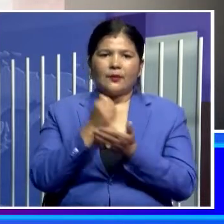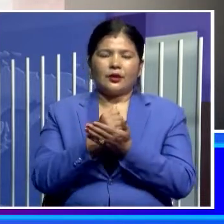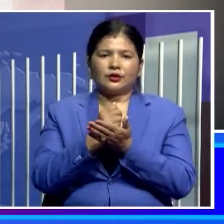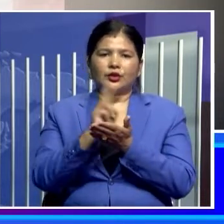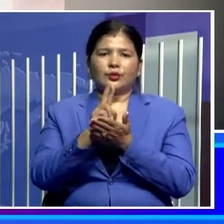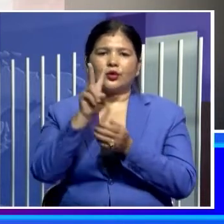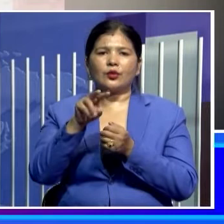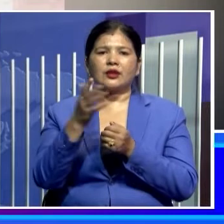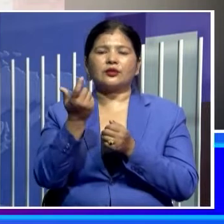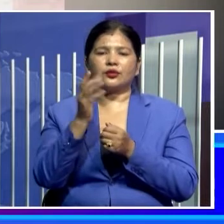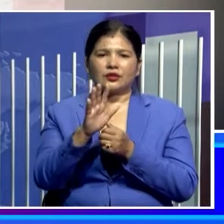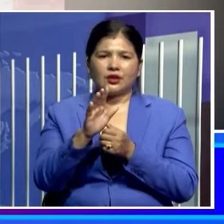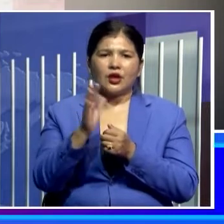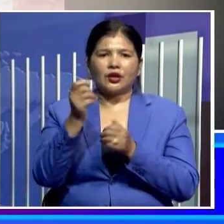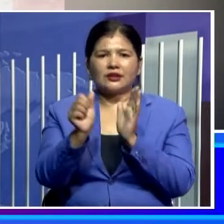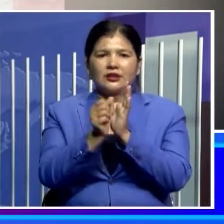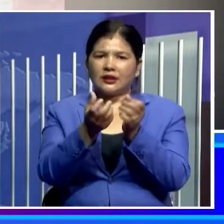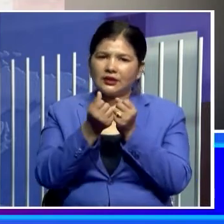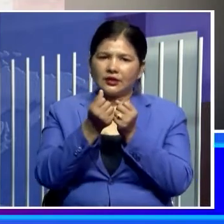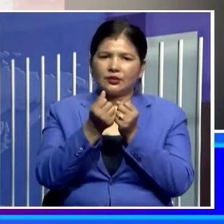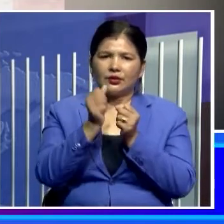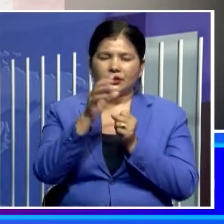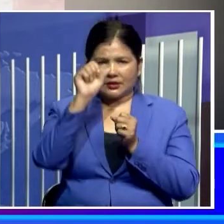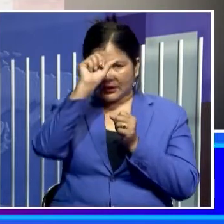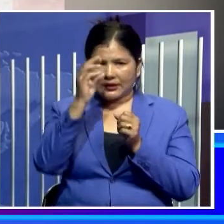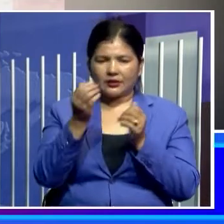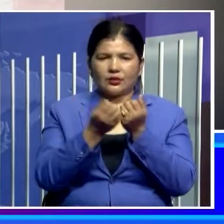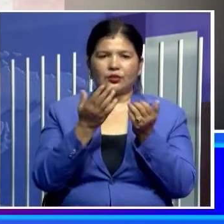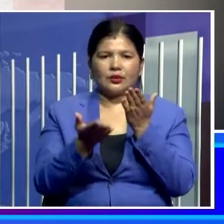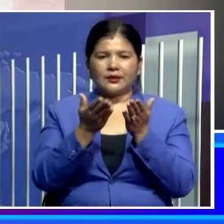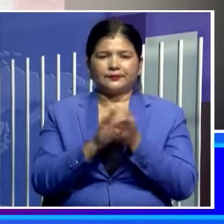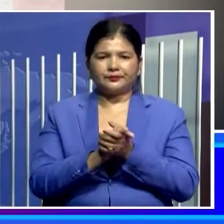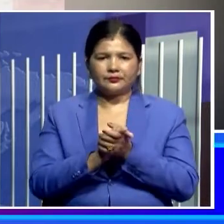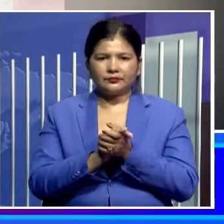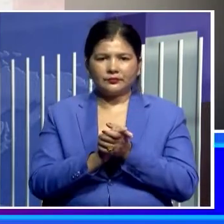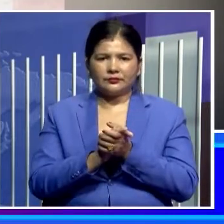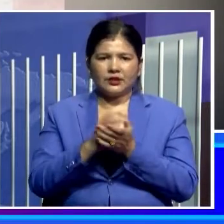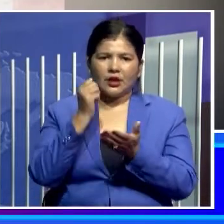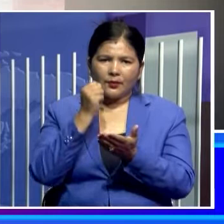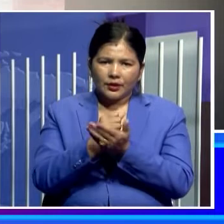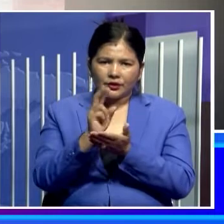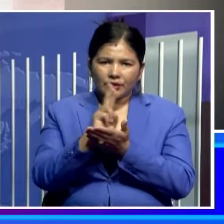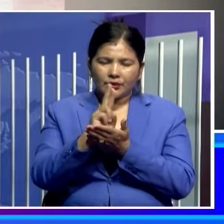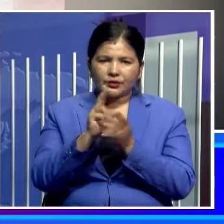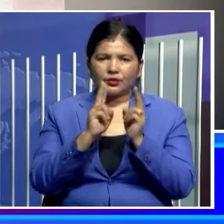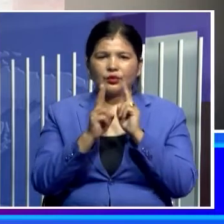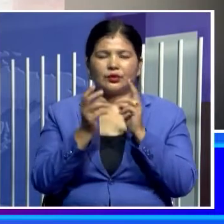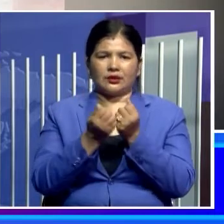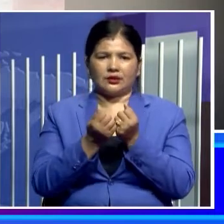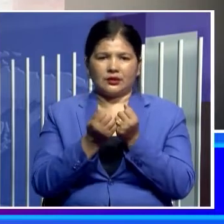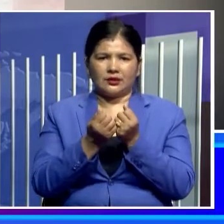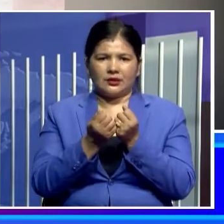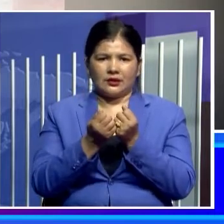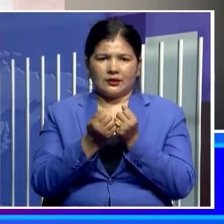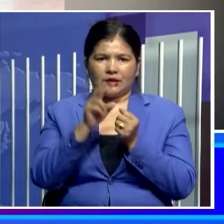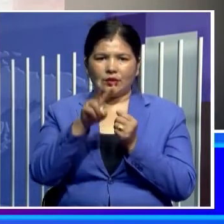परिणामको अवस्था चाहिँ कस्तो छ, कसले चाहिँ अग्रता लिइराखेको छ, त्यो विषयको जानकारी गराइदिनुहोस् भन्ने हो है। मत परिणामको कुरा गर्दा पुरुषोत्तमजी, यस्तो